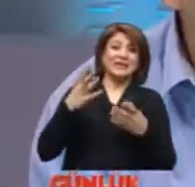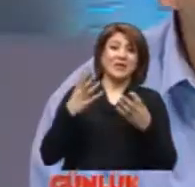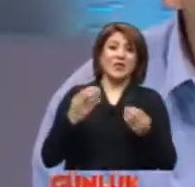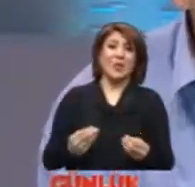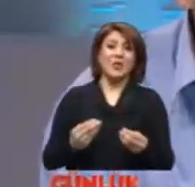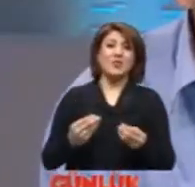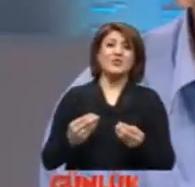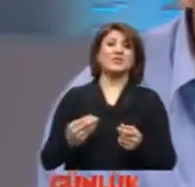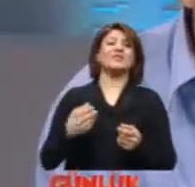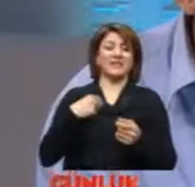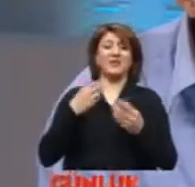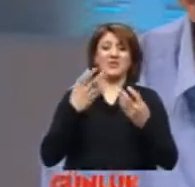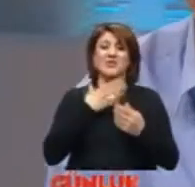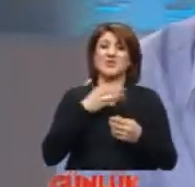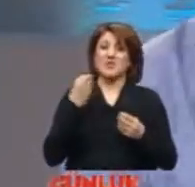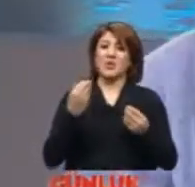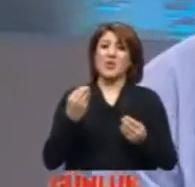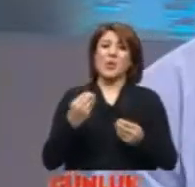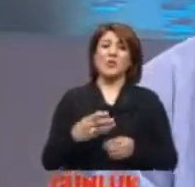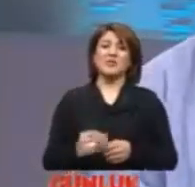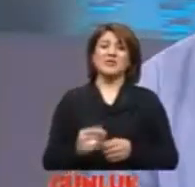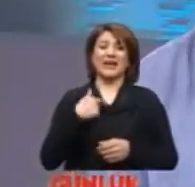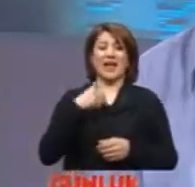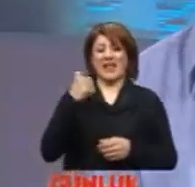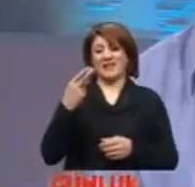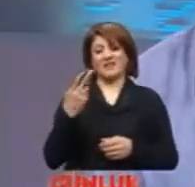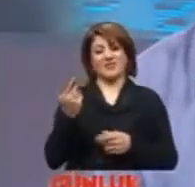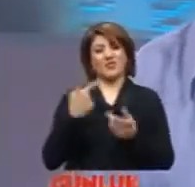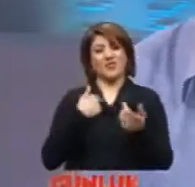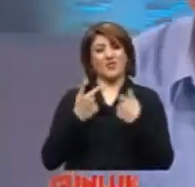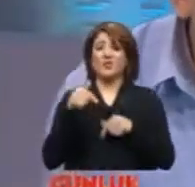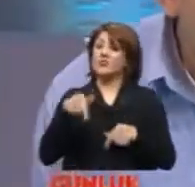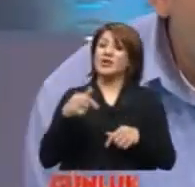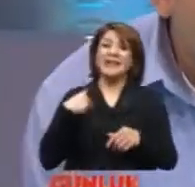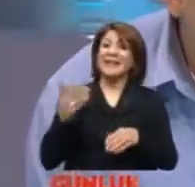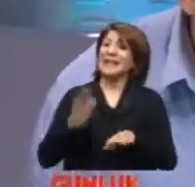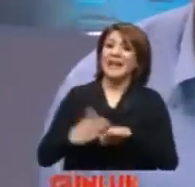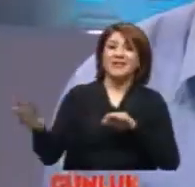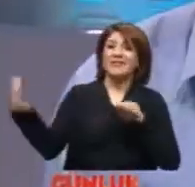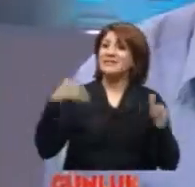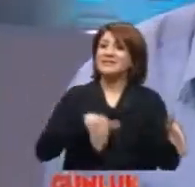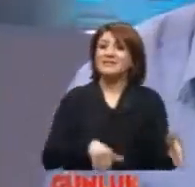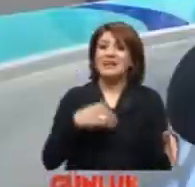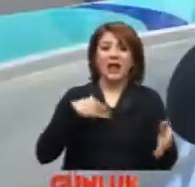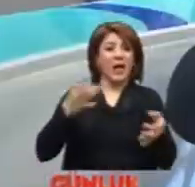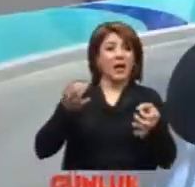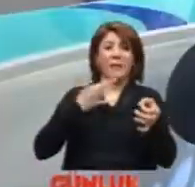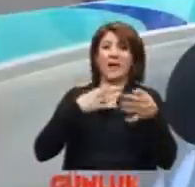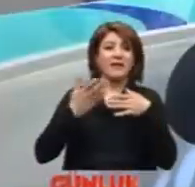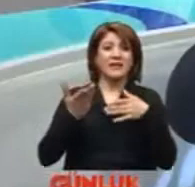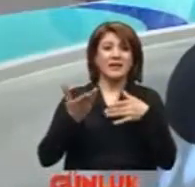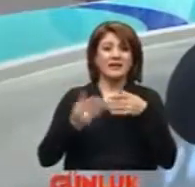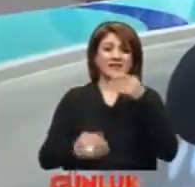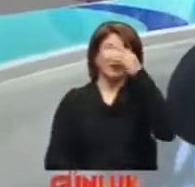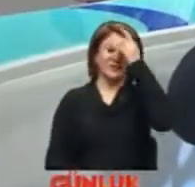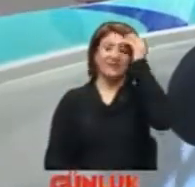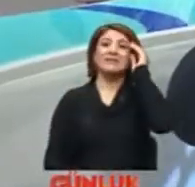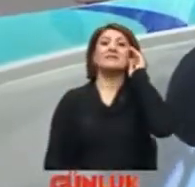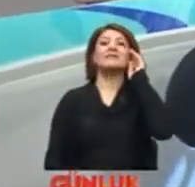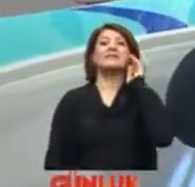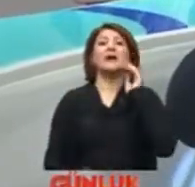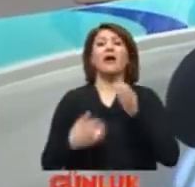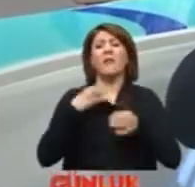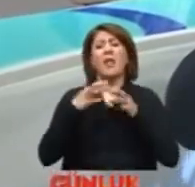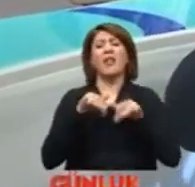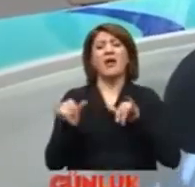oldu herhalde değil mi bu? Evet. 40 kere söylersek olacak inşallah. Bize bugün neler getirdin sevgili? Bugün, ne haberler getirdin? Bugün ya haberler gene